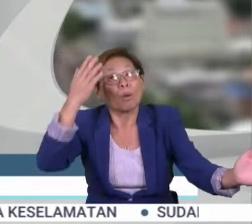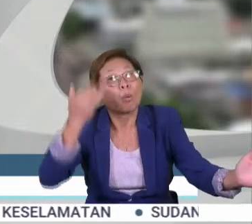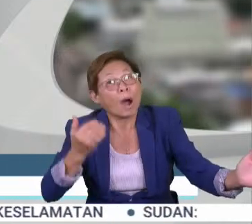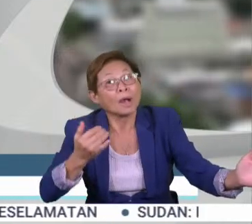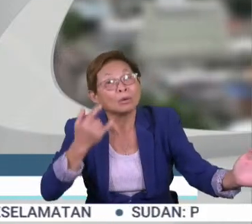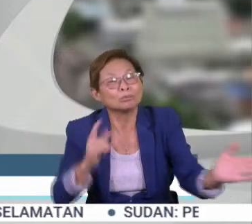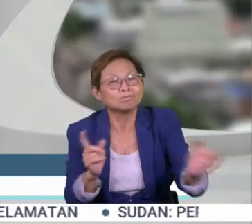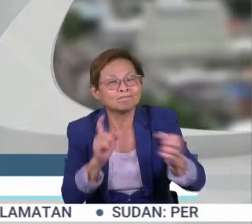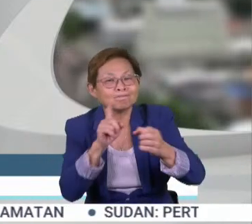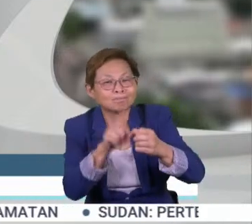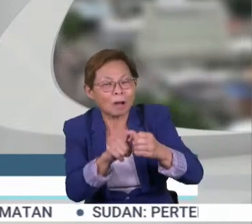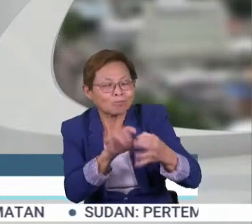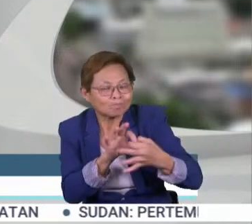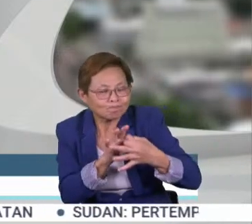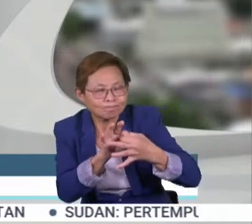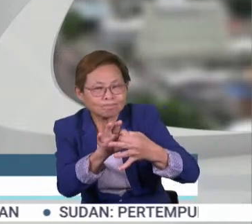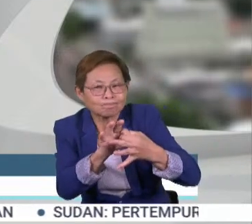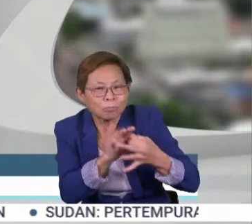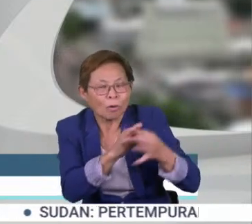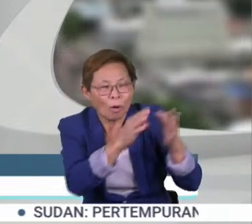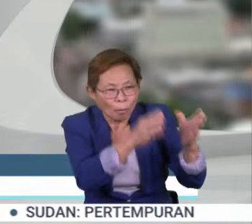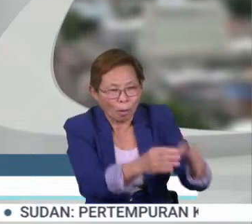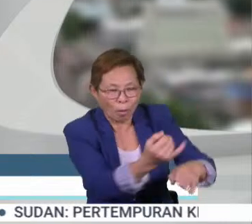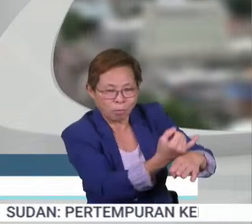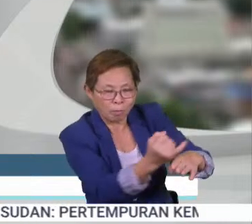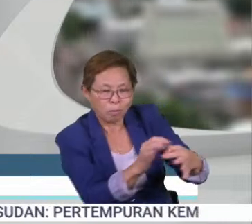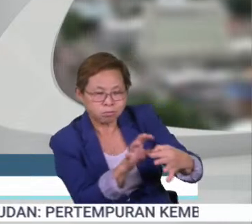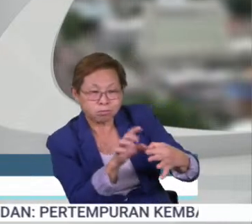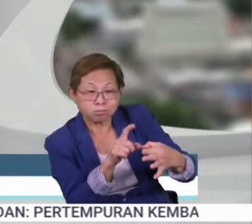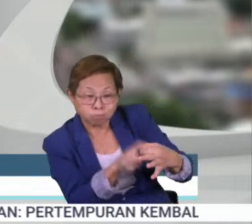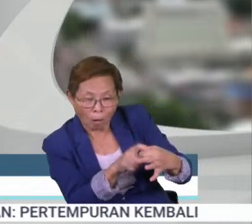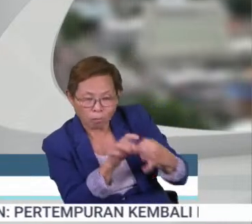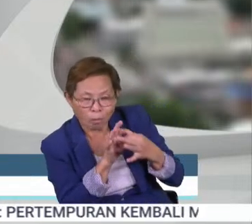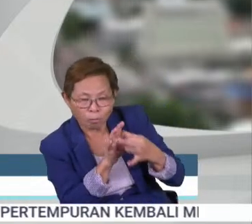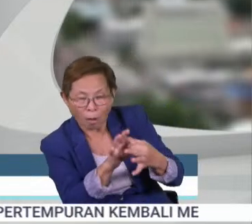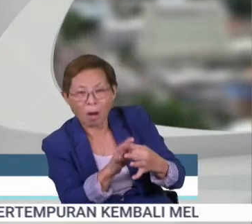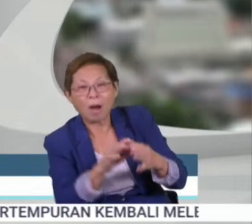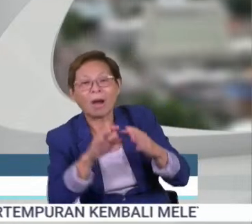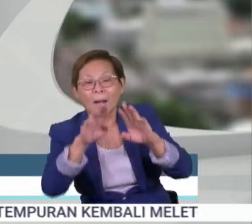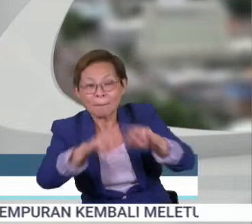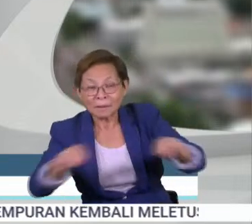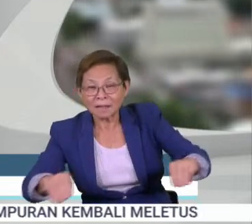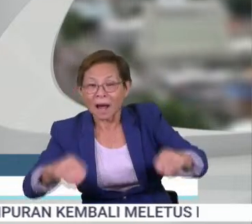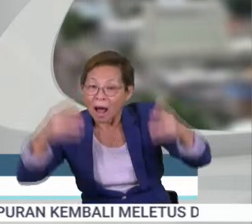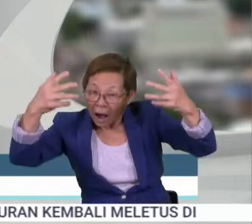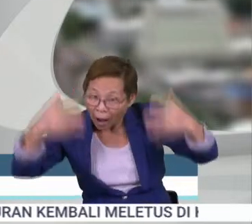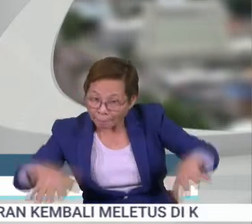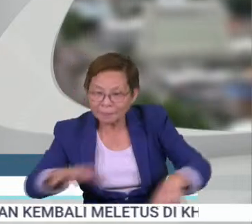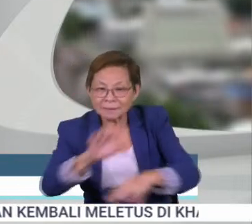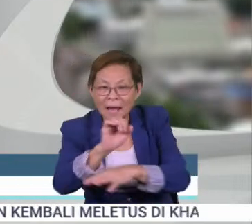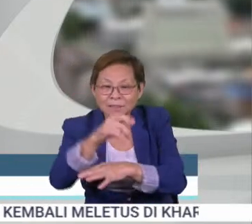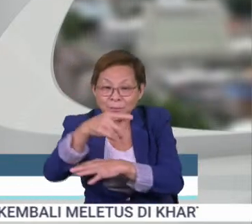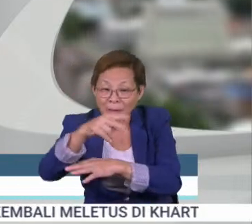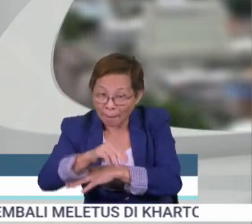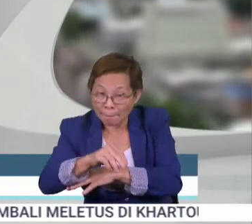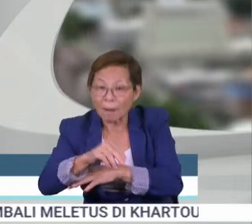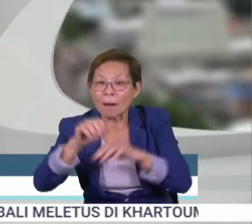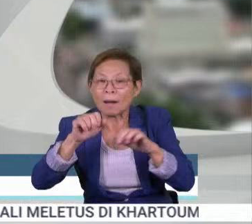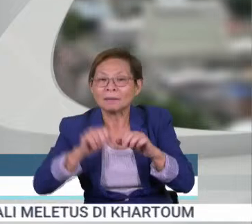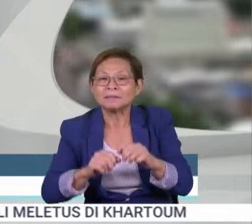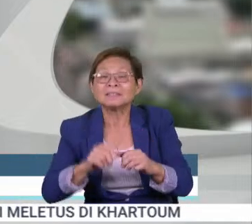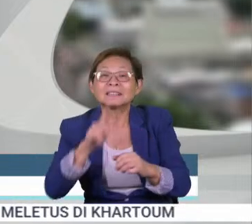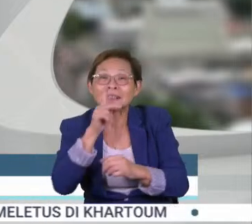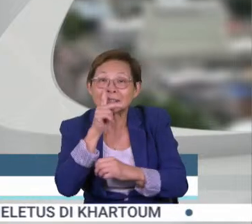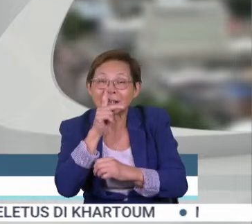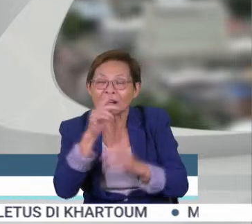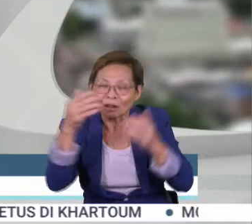untuk menjalin kerjasama dengan pihak industri, membolehkan pelajar lepasan sijil pelajaran Malaysia SPM di